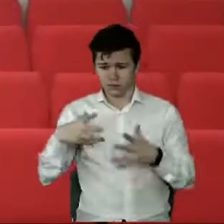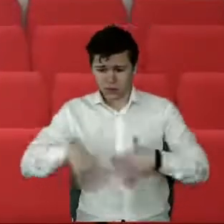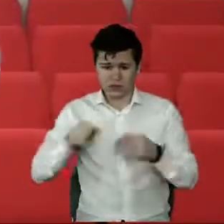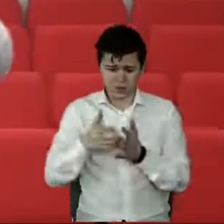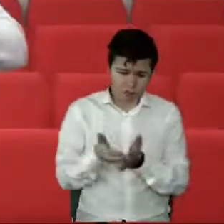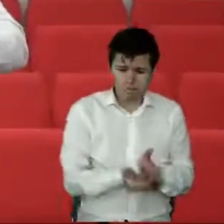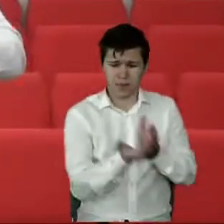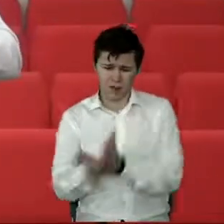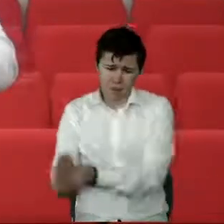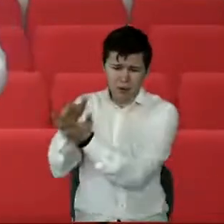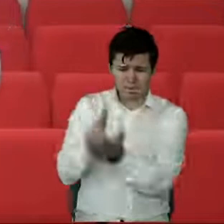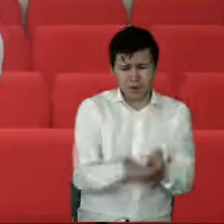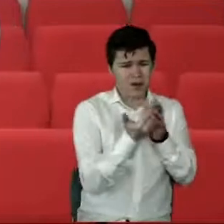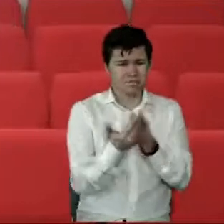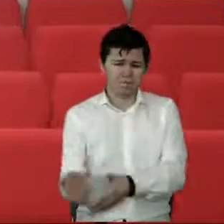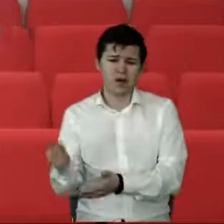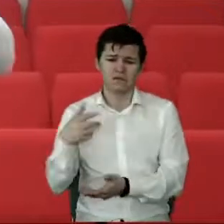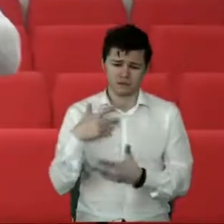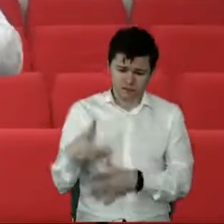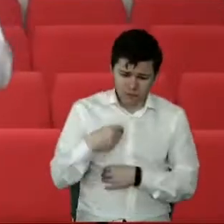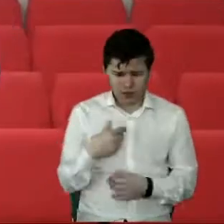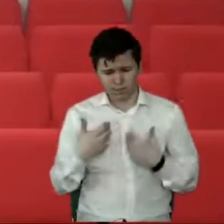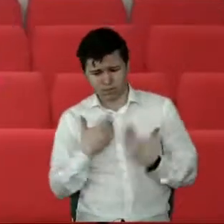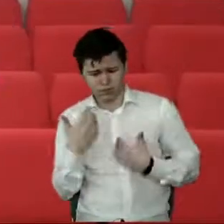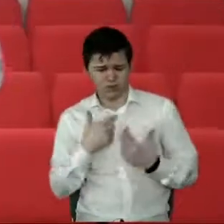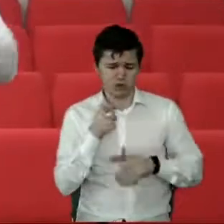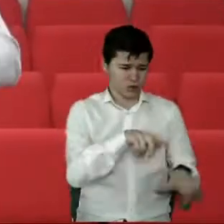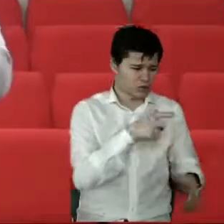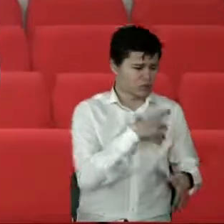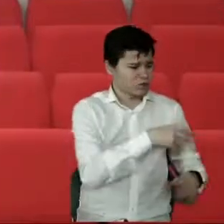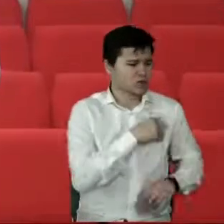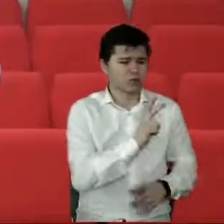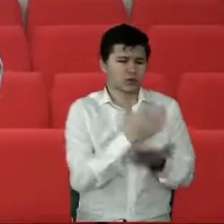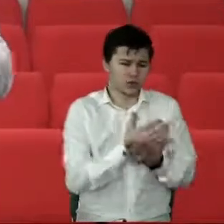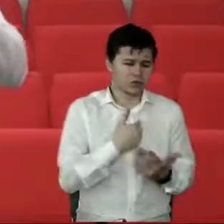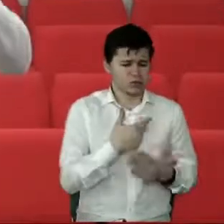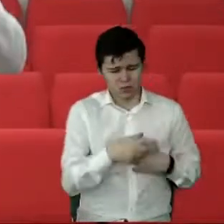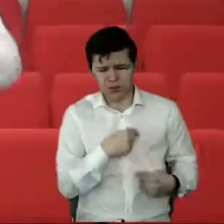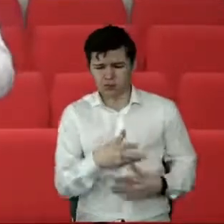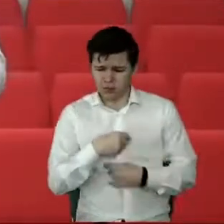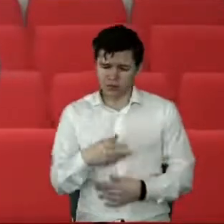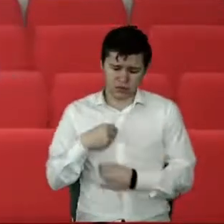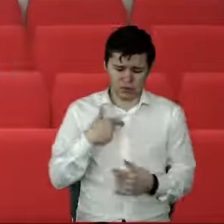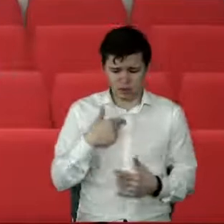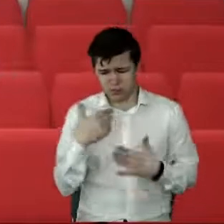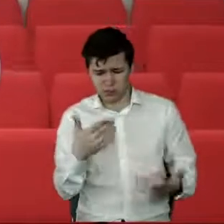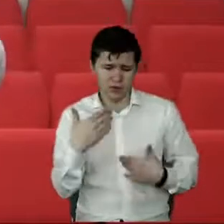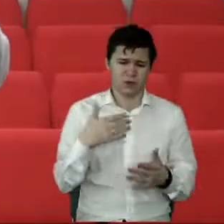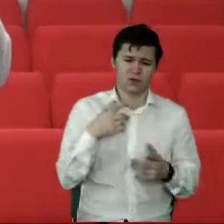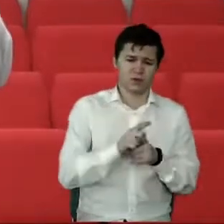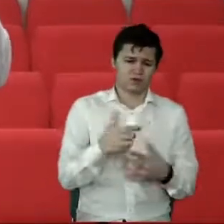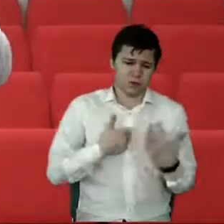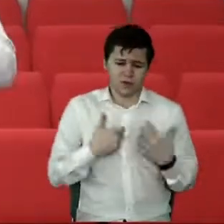вместе с ним. Он переживал это потрясение, он переживал это кораблекрушение, пережил его. Господь явил свои дела, Господь